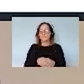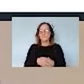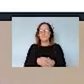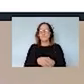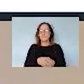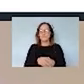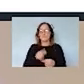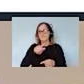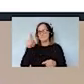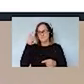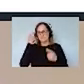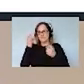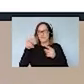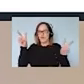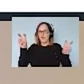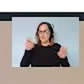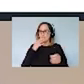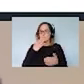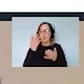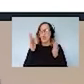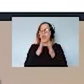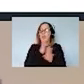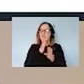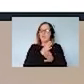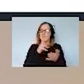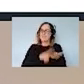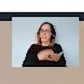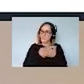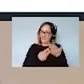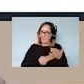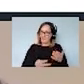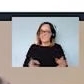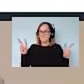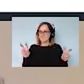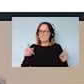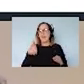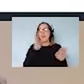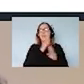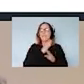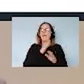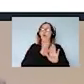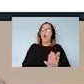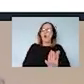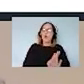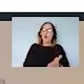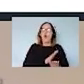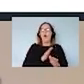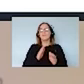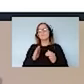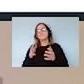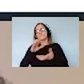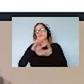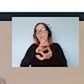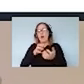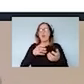Państwo zainspirowani tym hasłem. Klimat na czytanie, czyli wiadomo, klimat, czyli ochrona zasobów planety, czemu